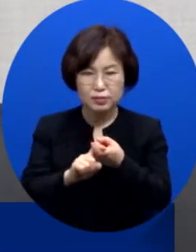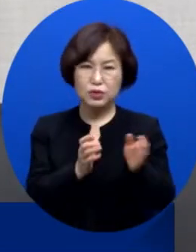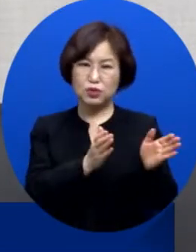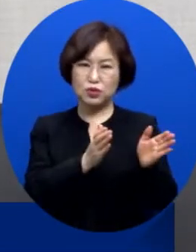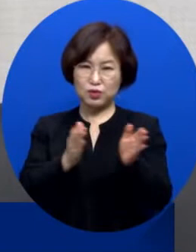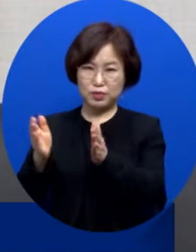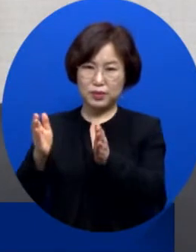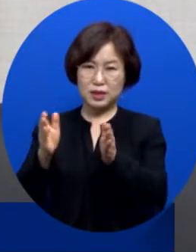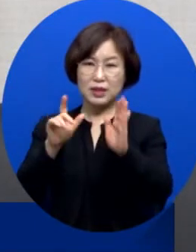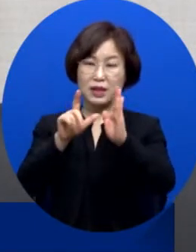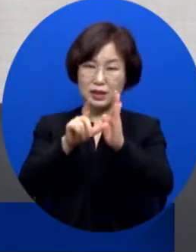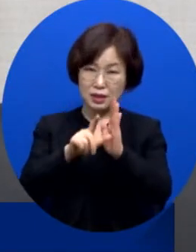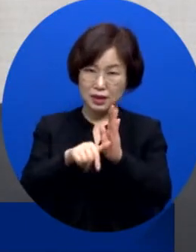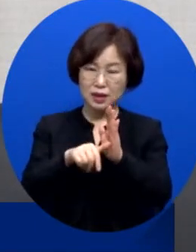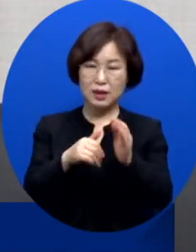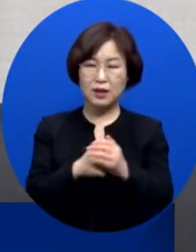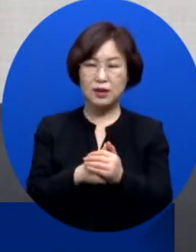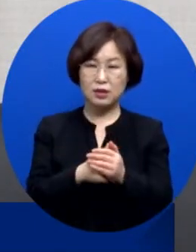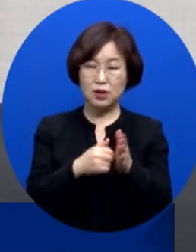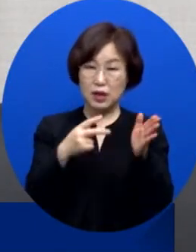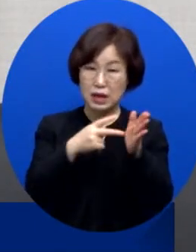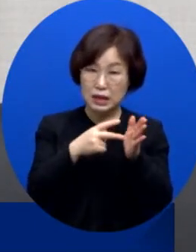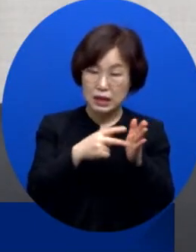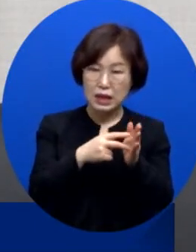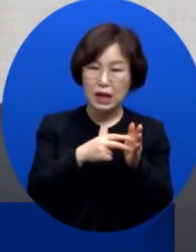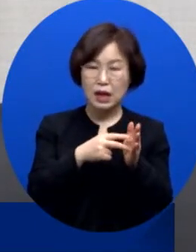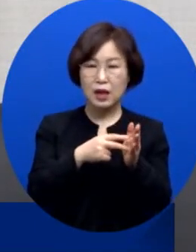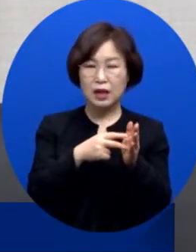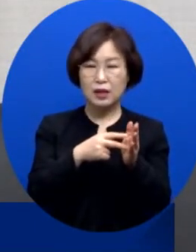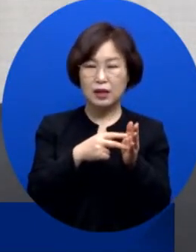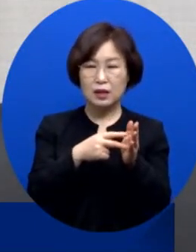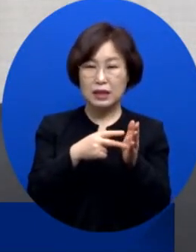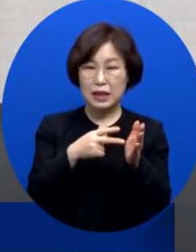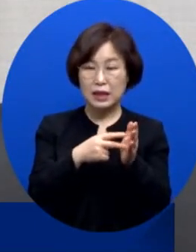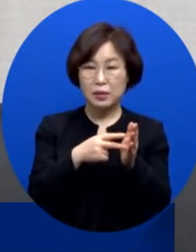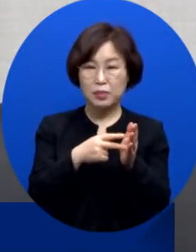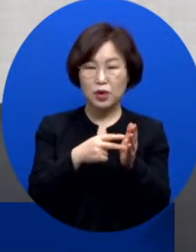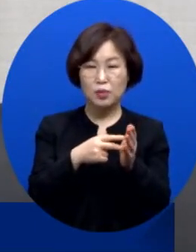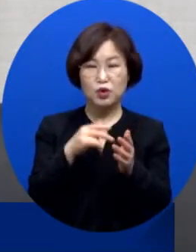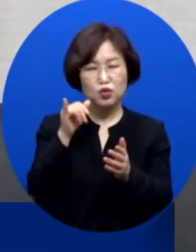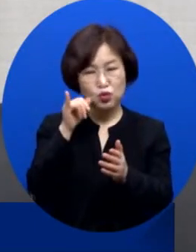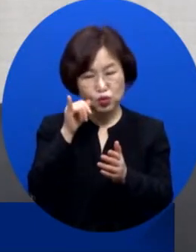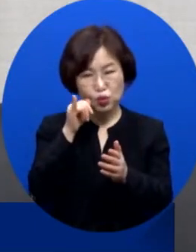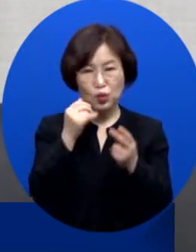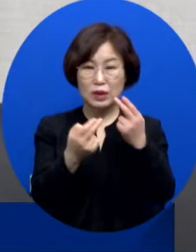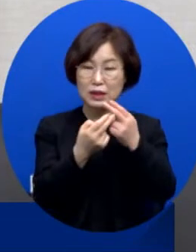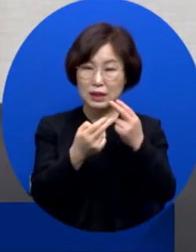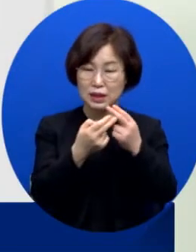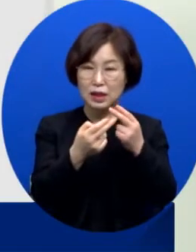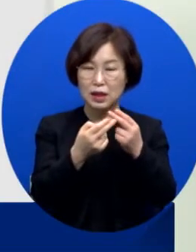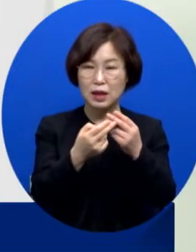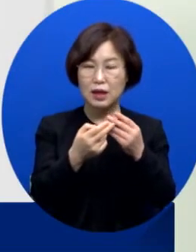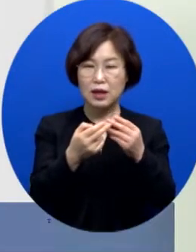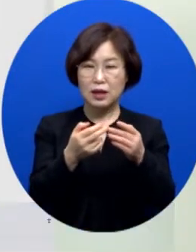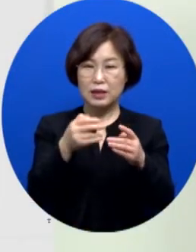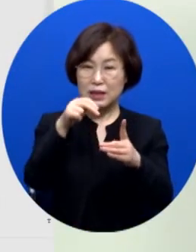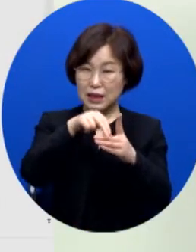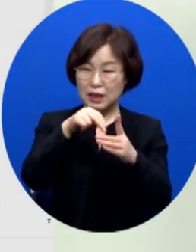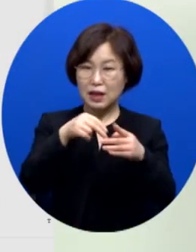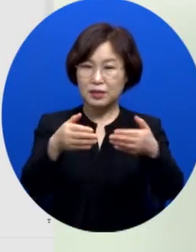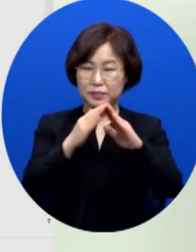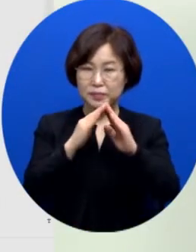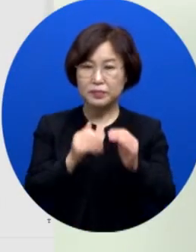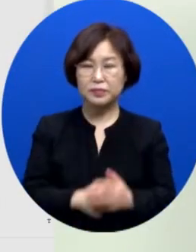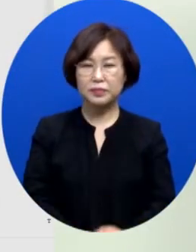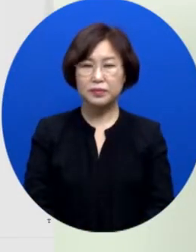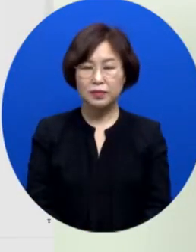때가 되지 않았느냐 사단법인 청소년 충족 여운 돈 벌어 이렇게 1년 6개월전에 설립하게 되었습니다 먼저 중동